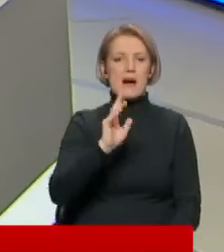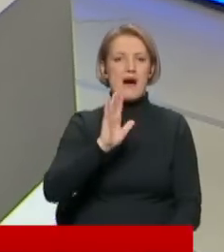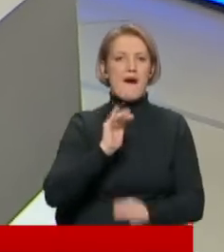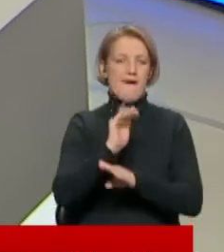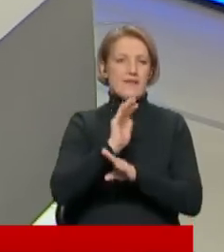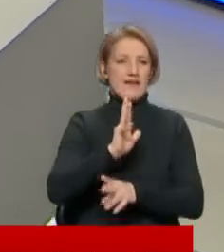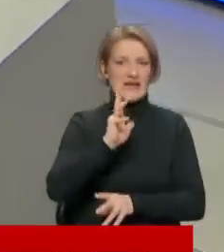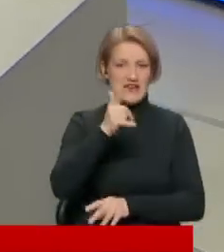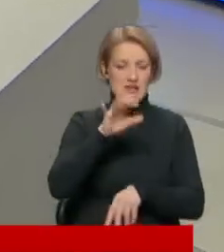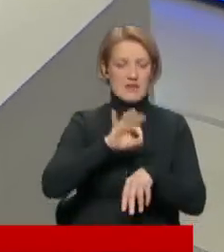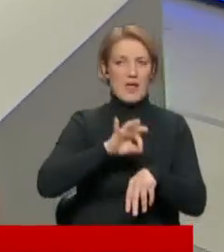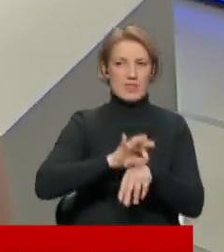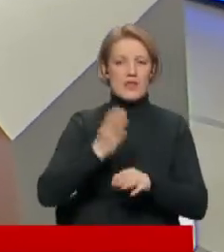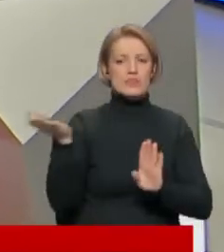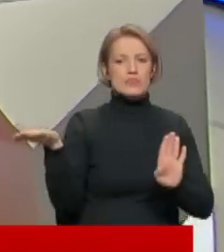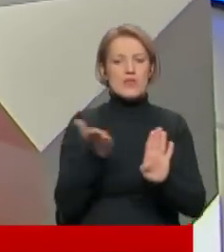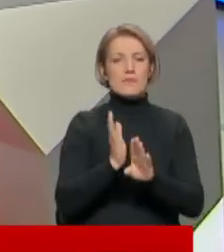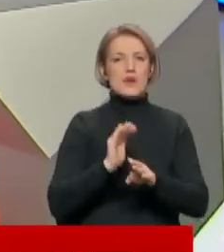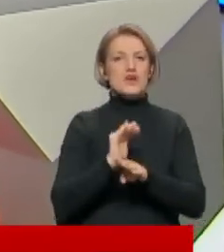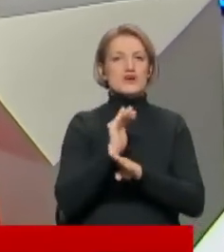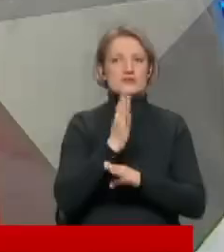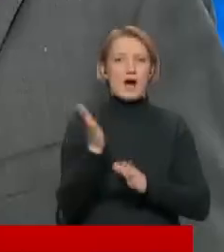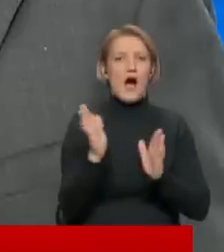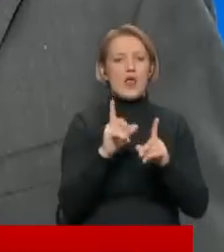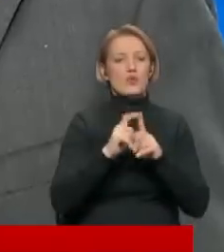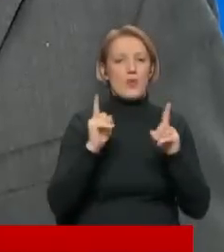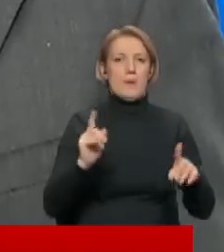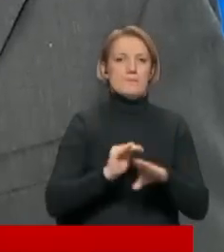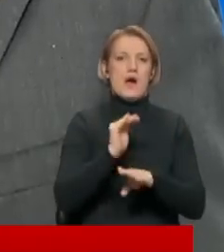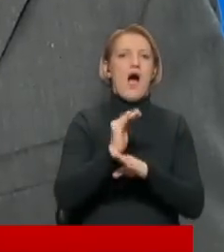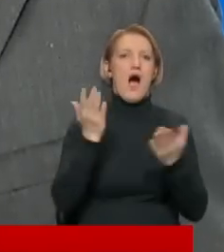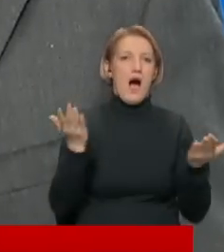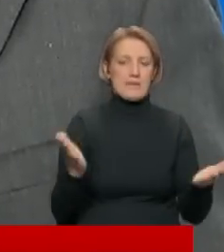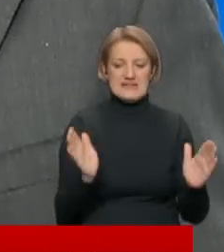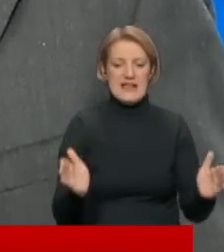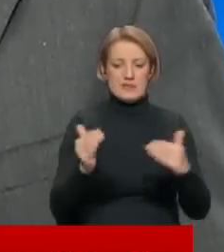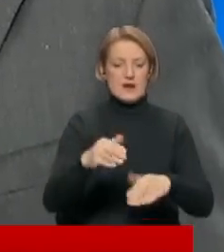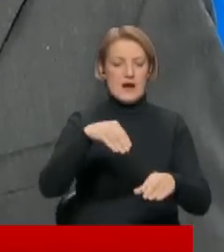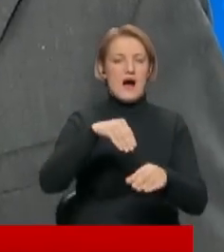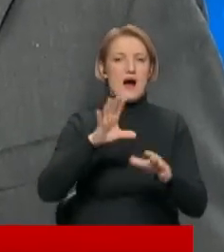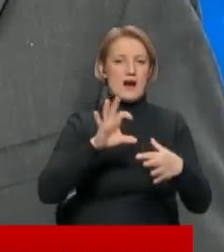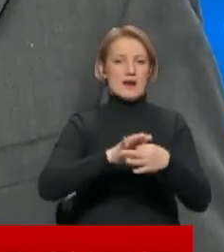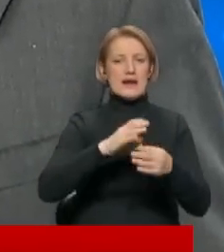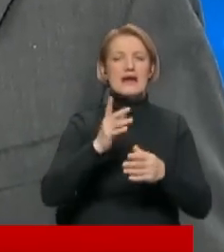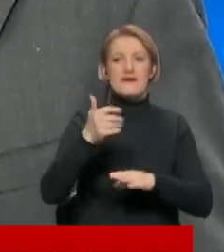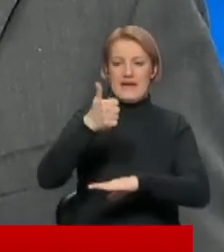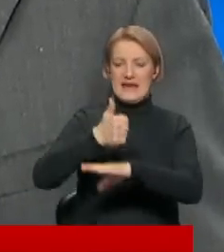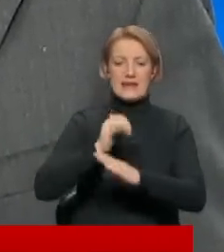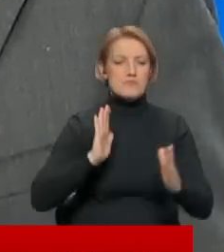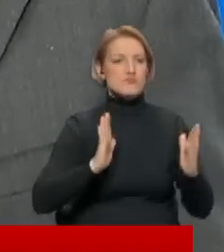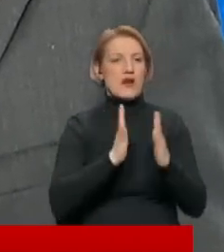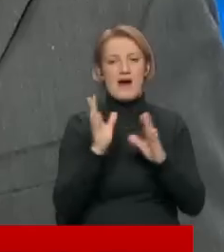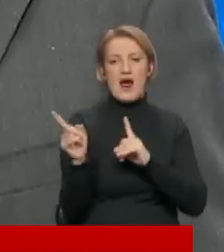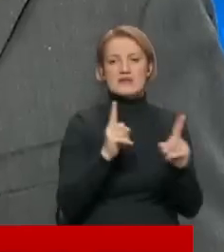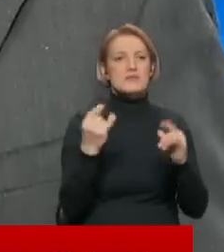geçtiğimiz andan itibaren darbeler yaşamışız ara dönemler yaşamışız ama sandıkla ilgili iktidar muhalefet arasında bir tartışma